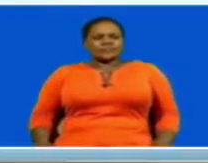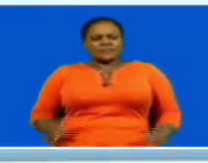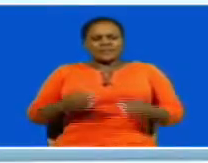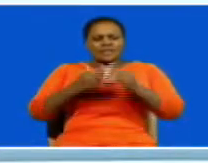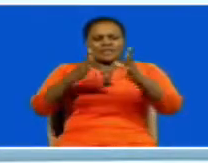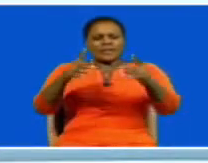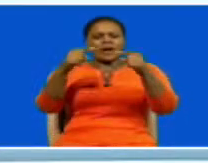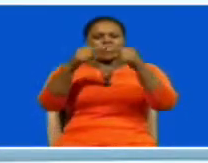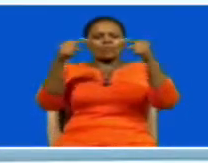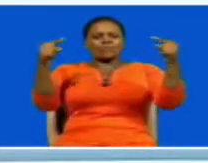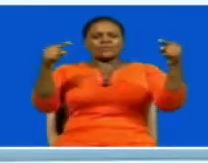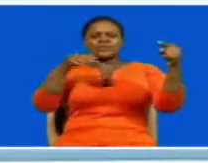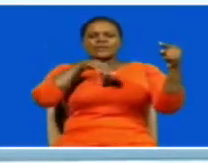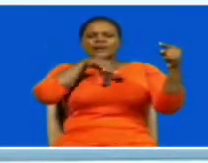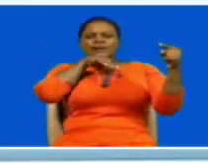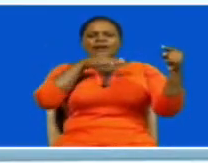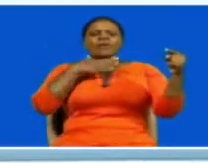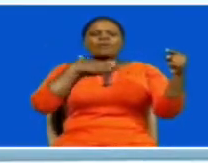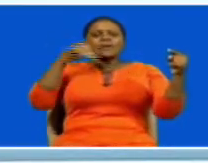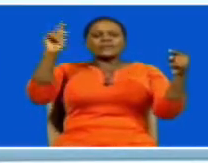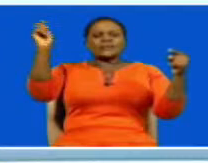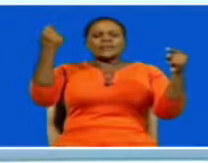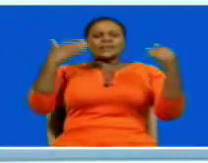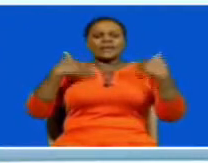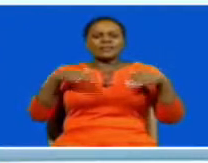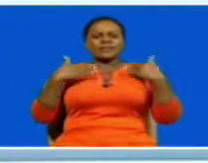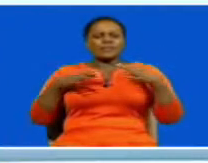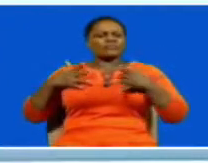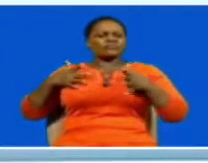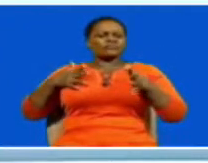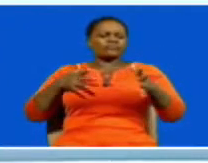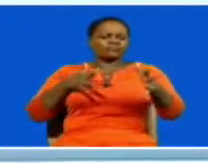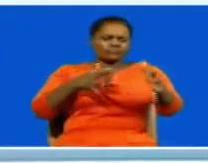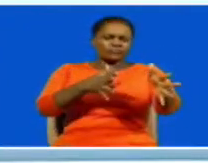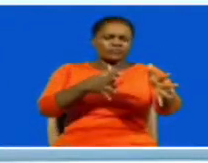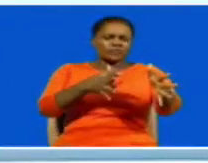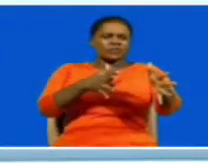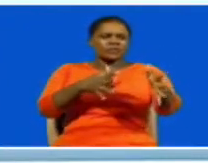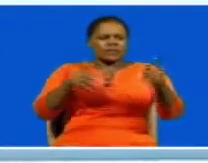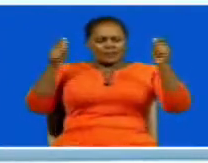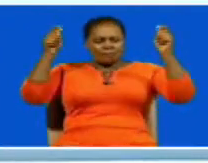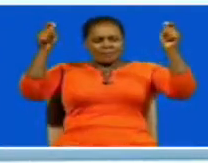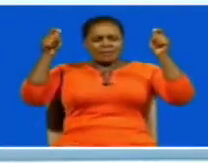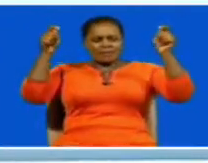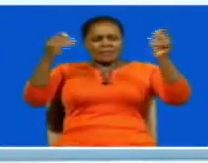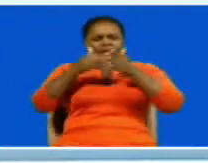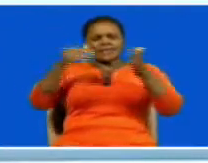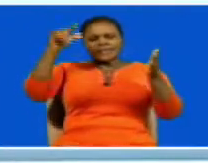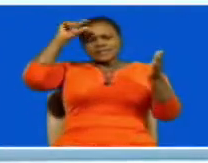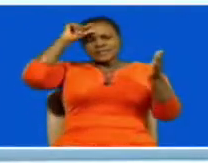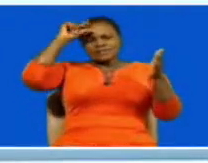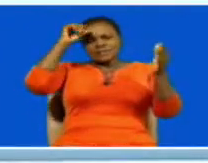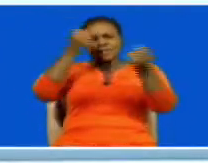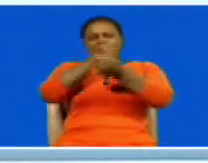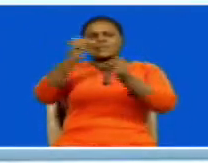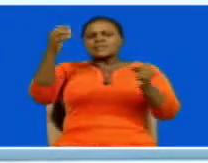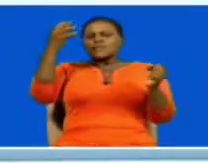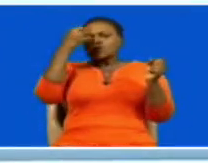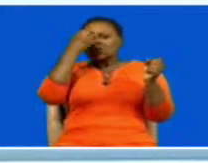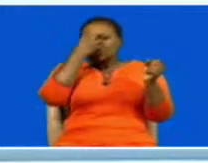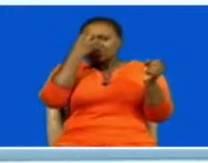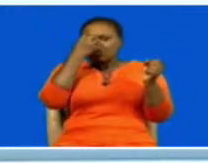Kinara upinzani Raila Odinga amewataka wakenya kujitokeza kwa wingi na kuandamana dhidi ya serikali ya Rais William